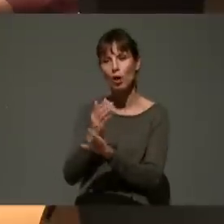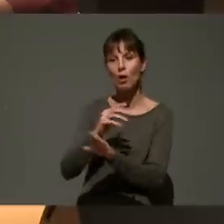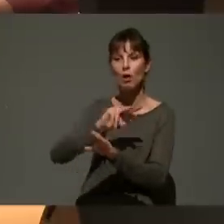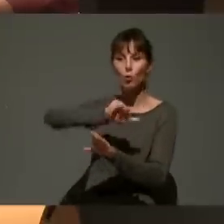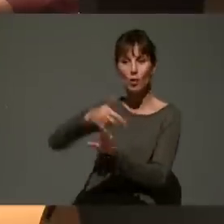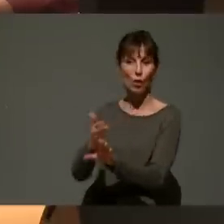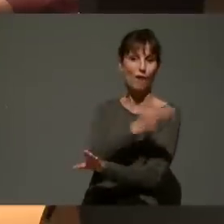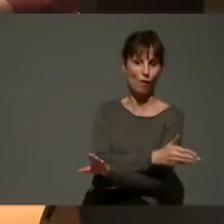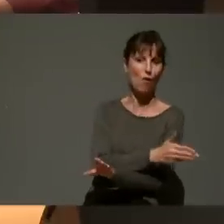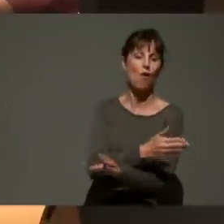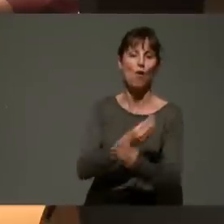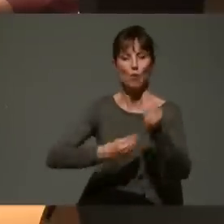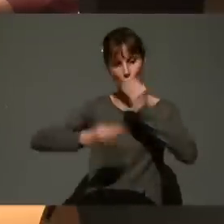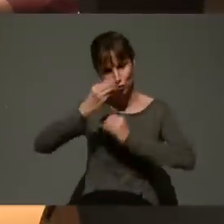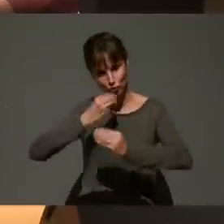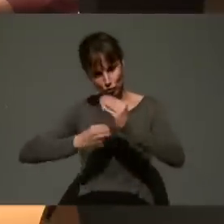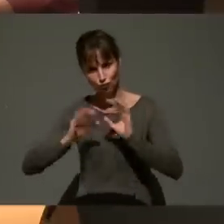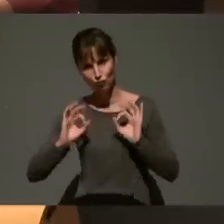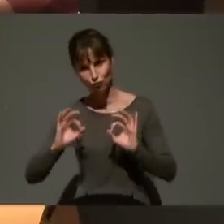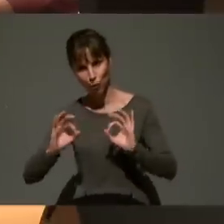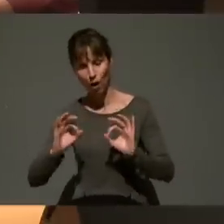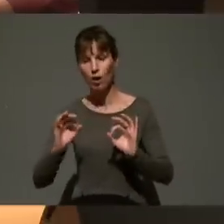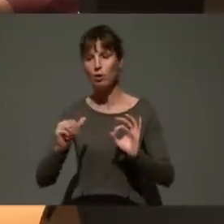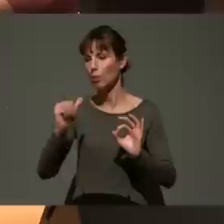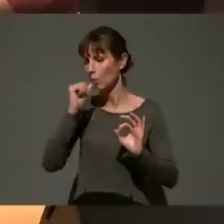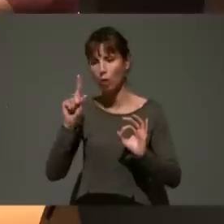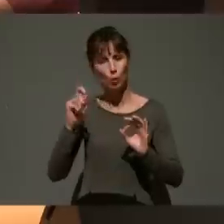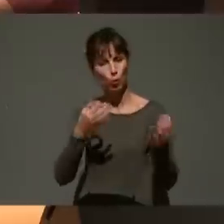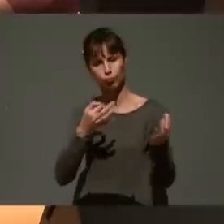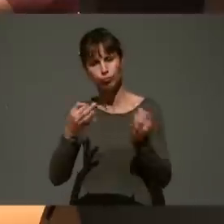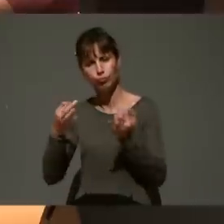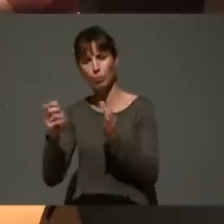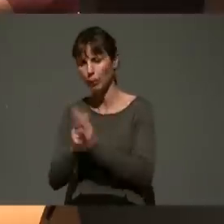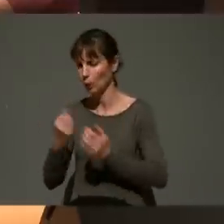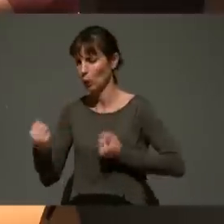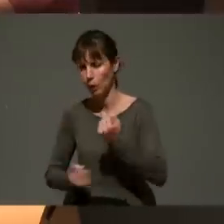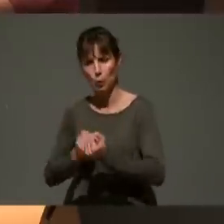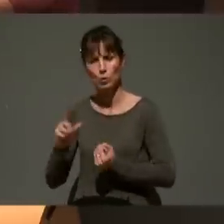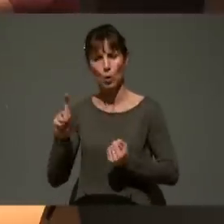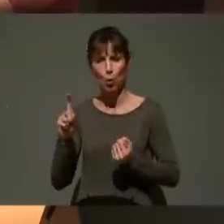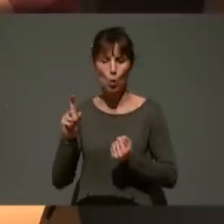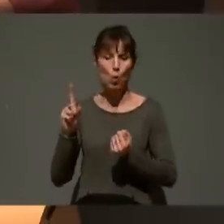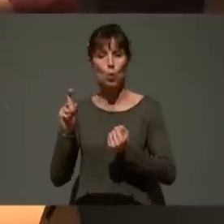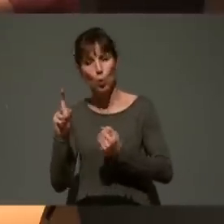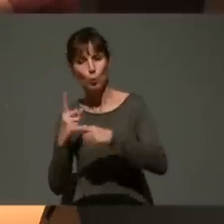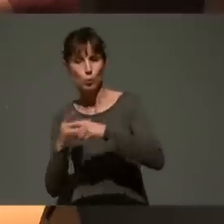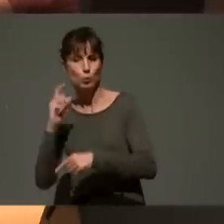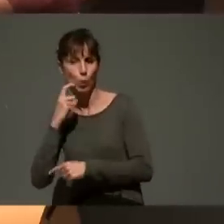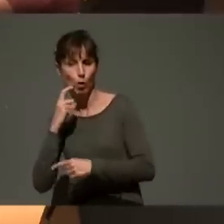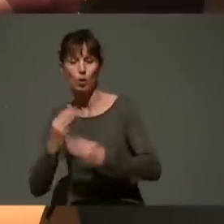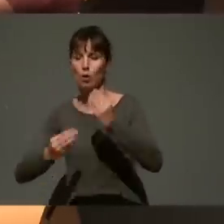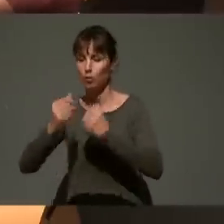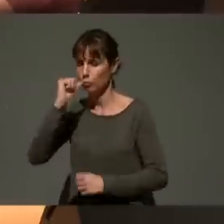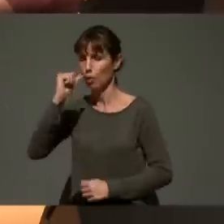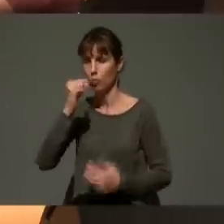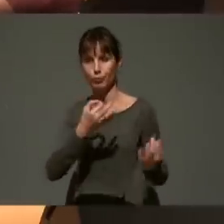un exercice, ensuite boire de l'eau, et pendant l'exercice, boire de l'eau ou boire de l'eau sucrée. Vous savez, maintenant,